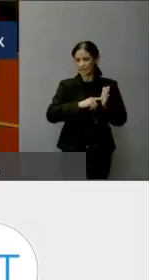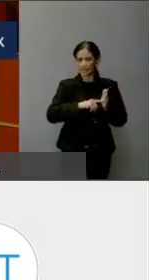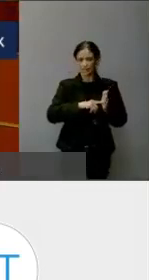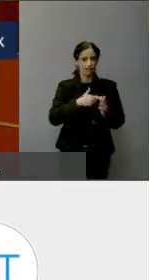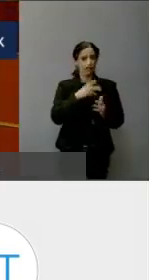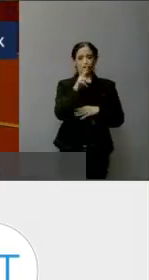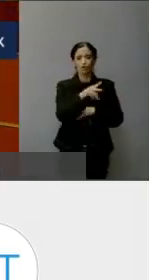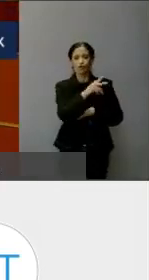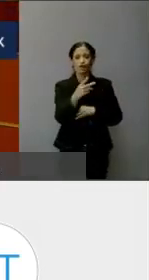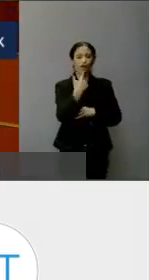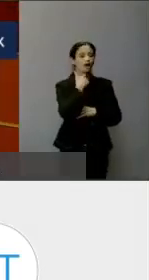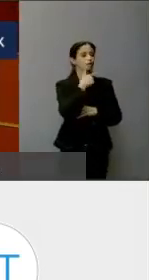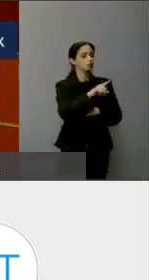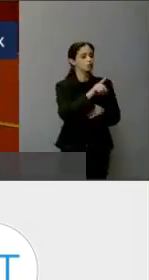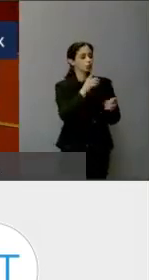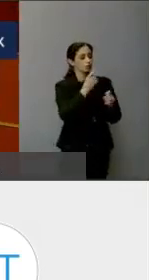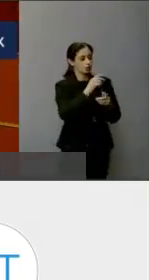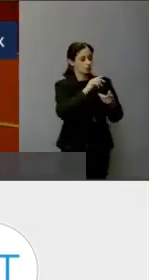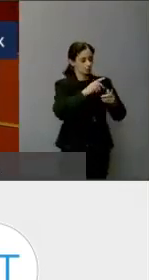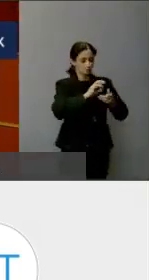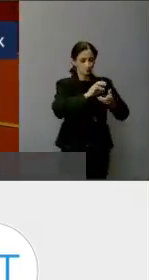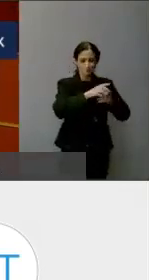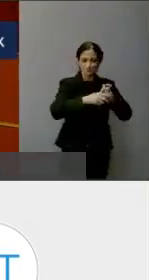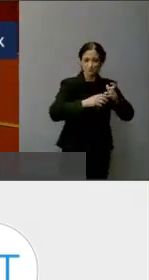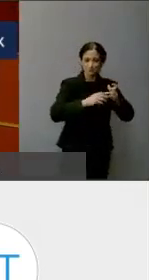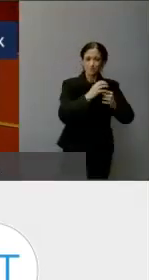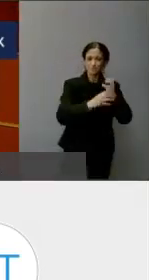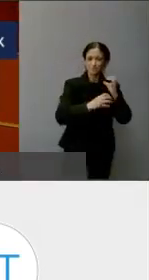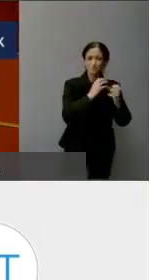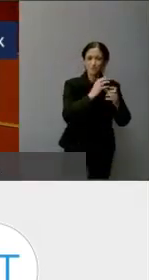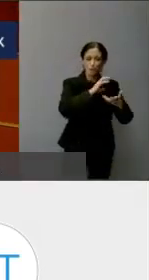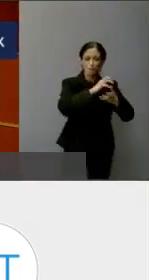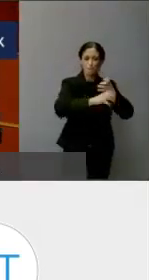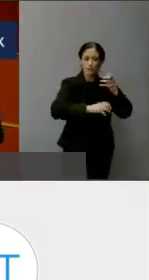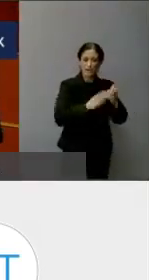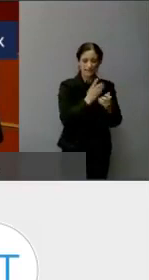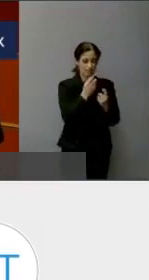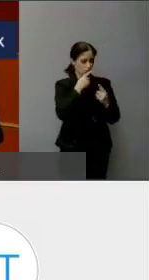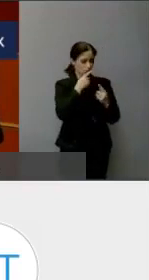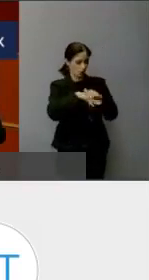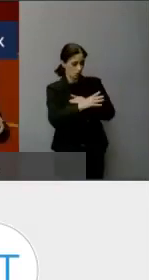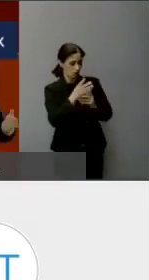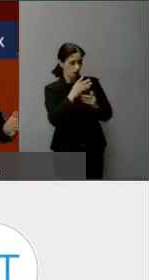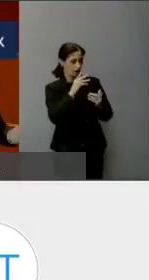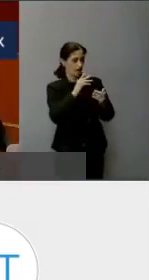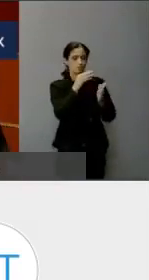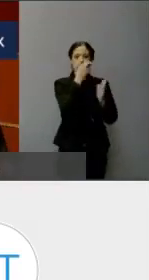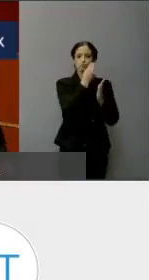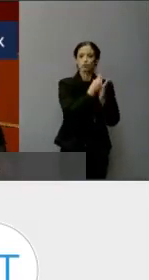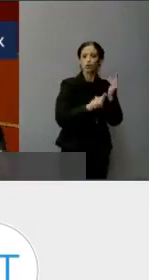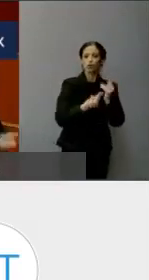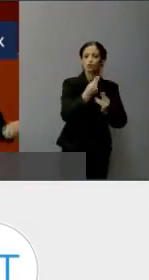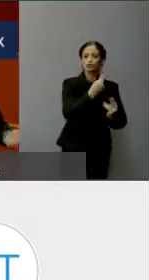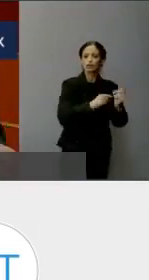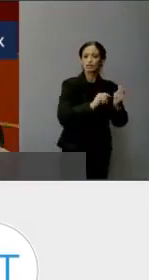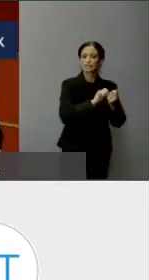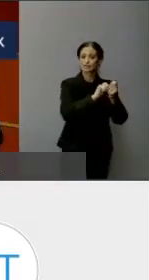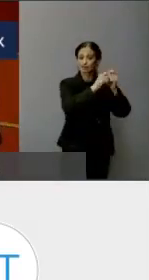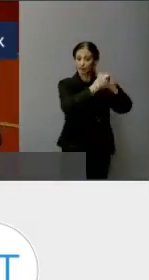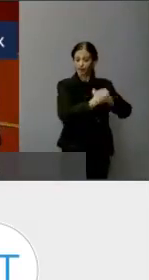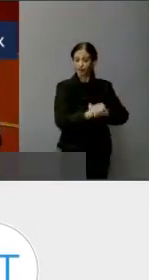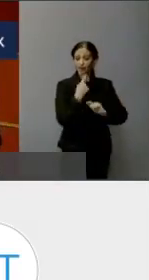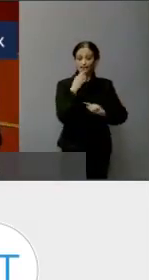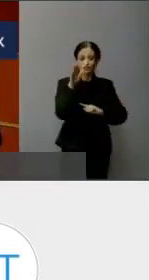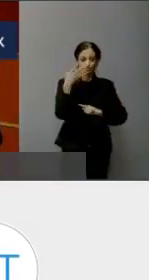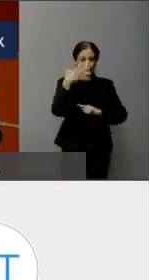quel groviglio di opacità e ci sono ci sono dal progettista dalla variante che prima è stato incaricato dal proprietario privata